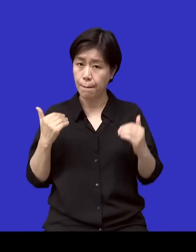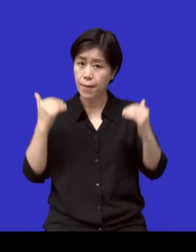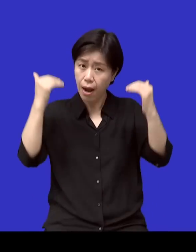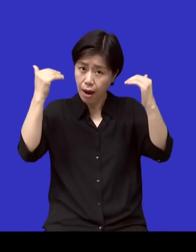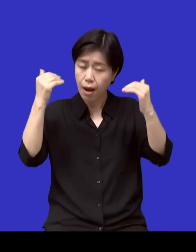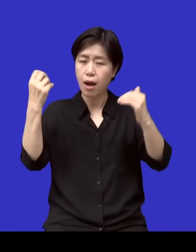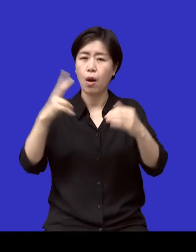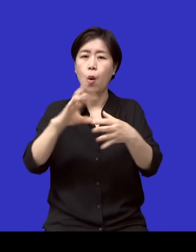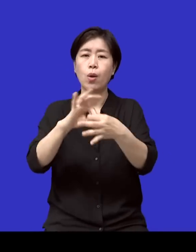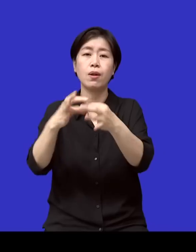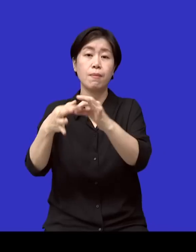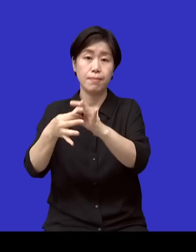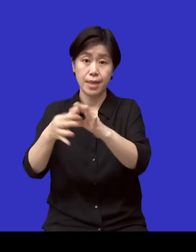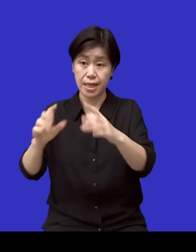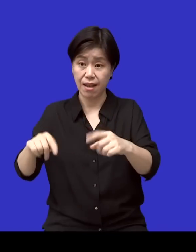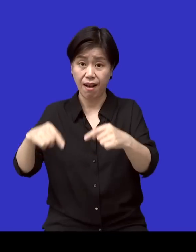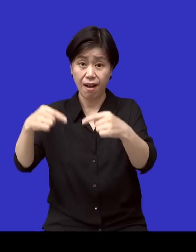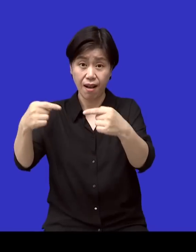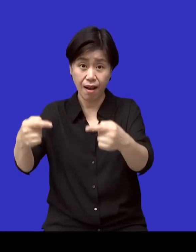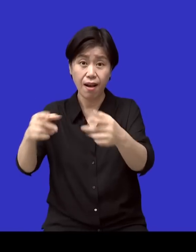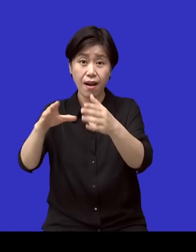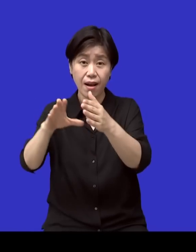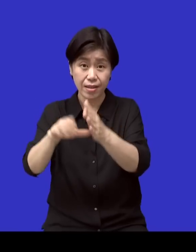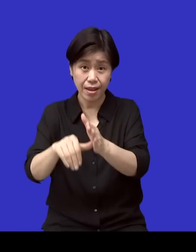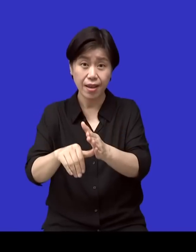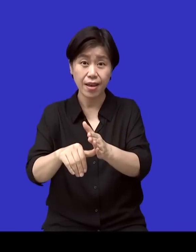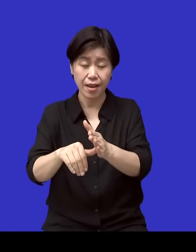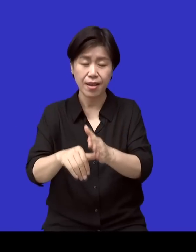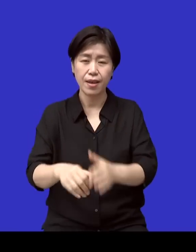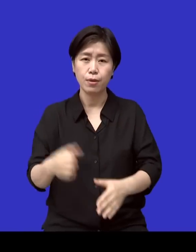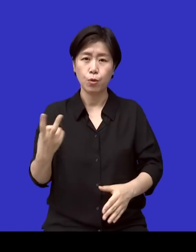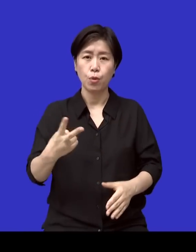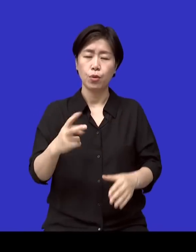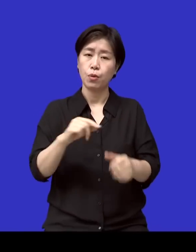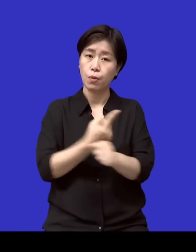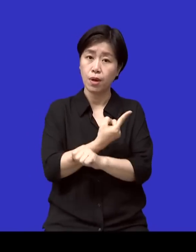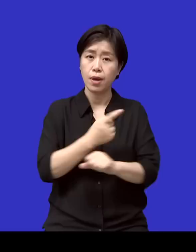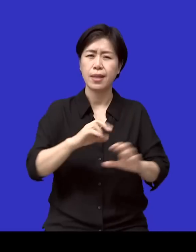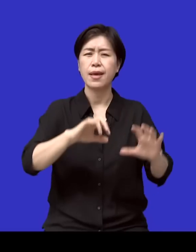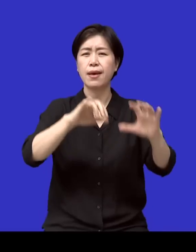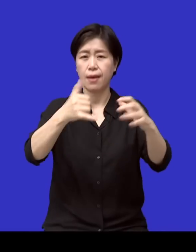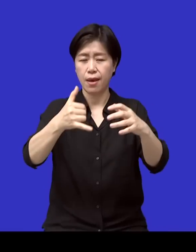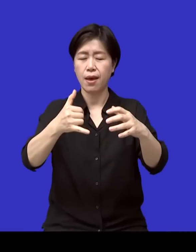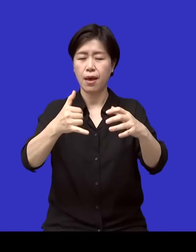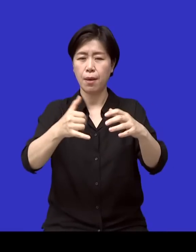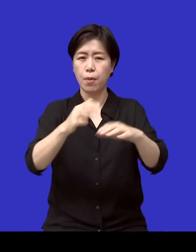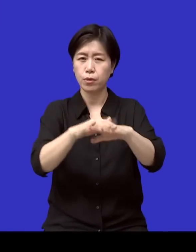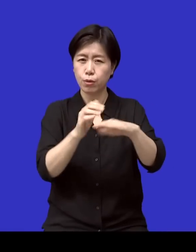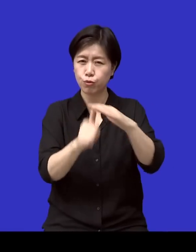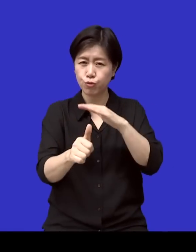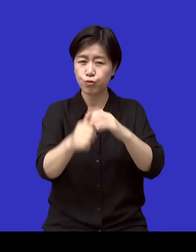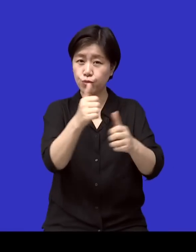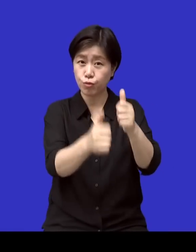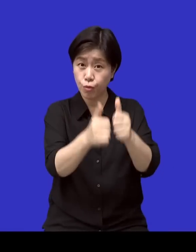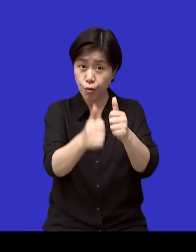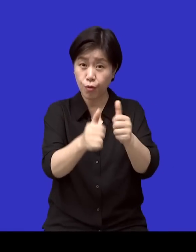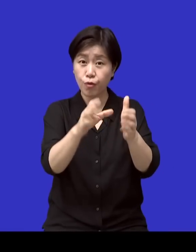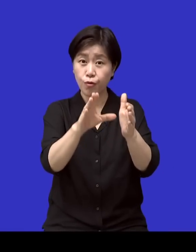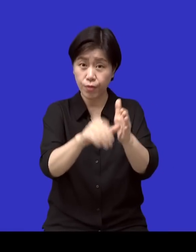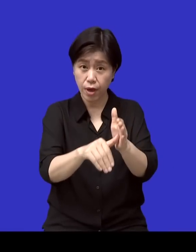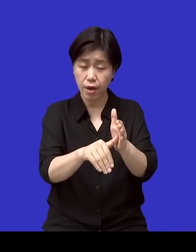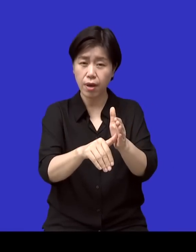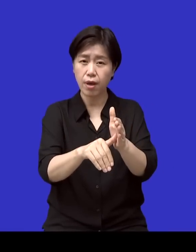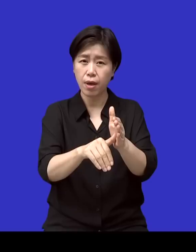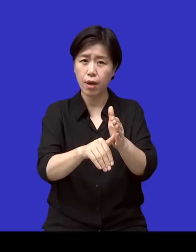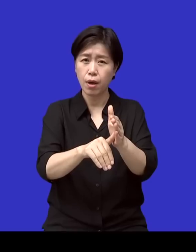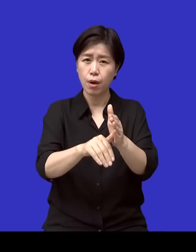이런 올림픽이라는 큰 대회, 뭐 저희도 세계선수권, 아시아게임 다 네네네. 있는데 그때마다 저희는 방송